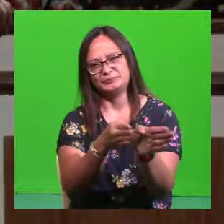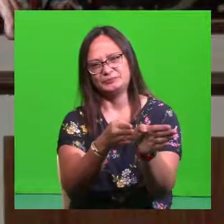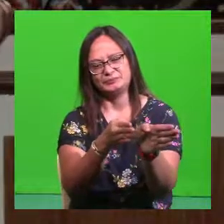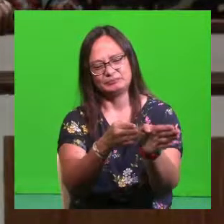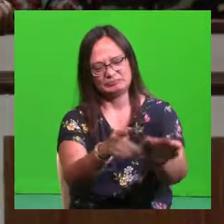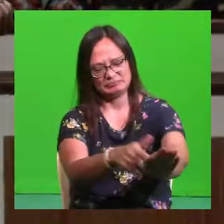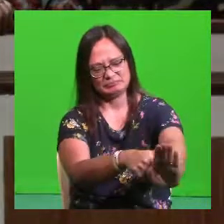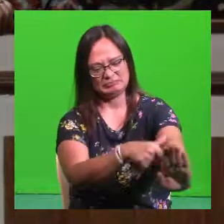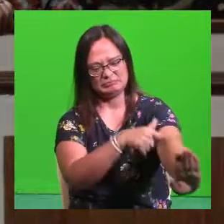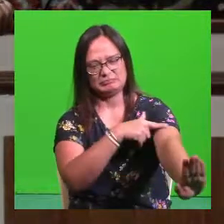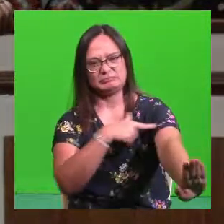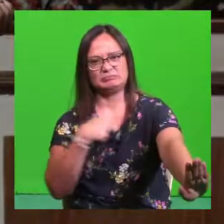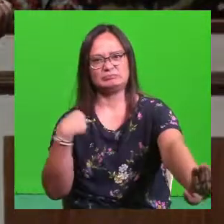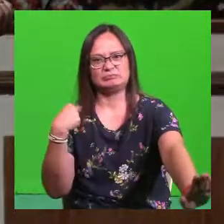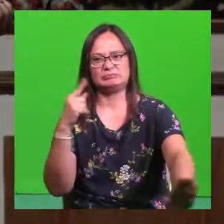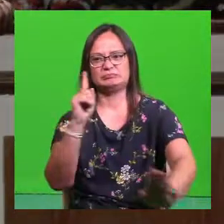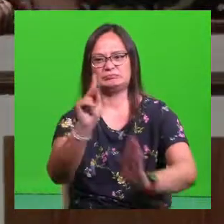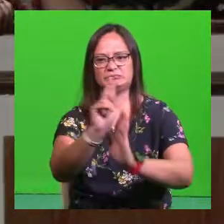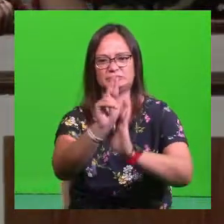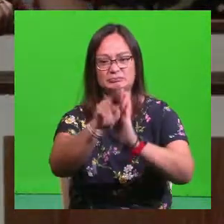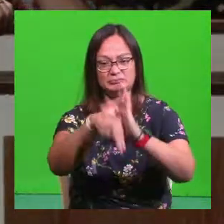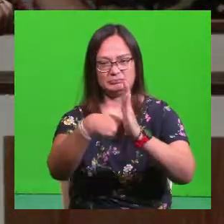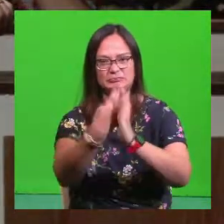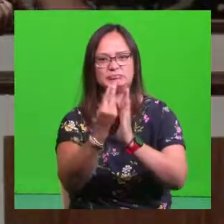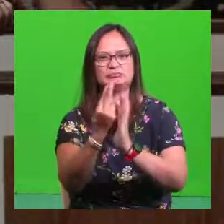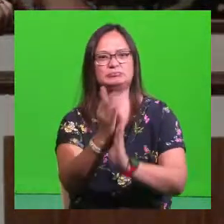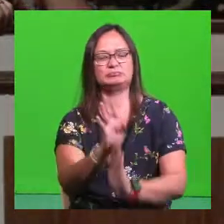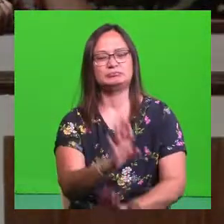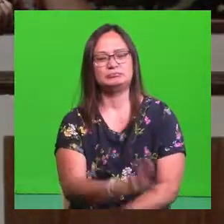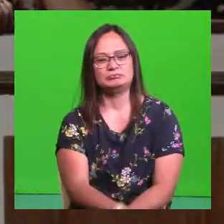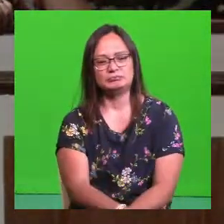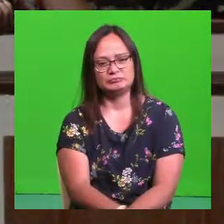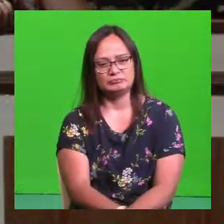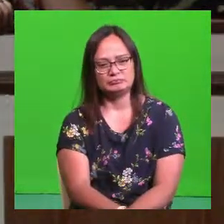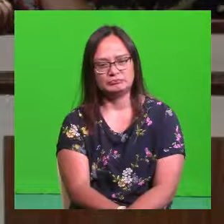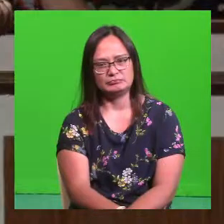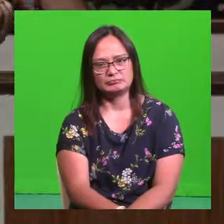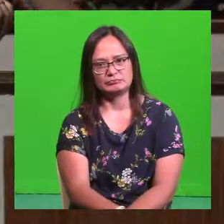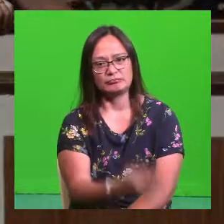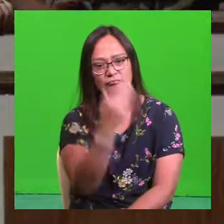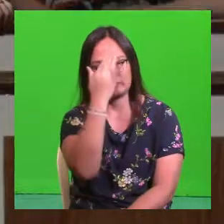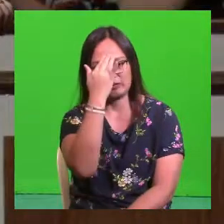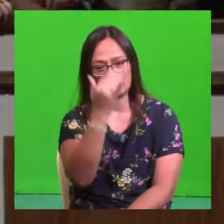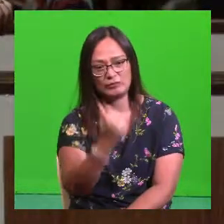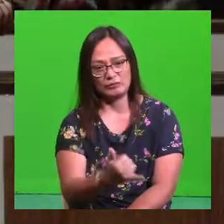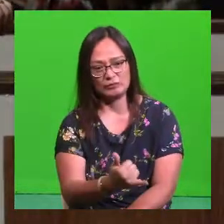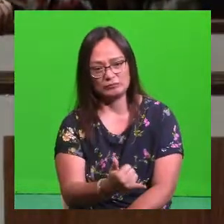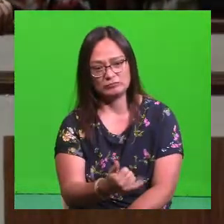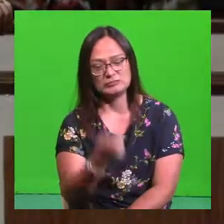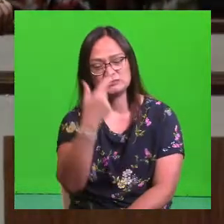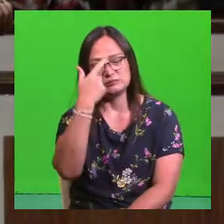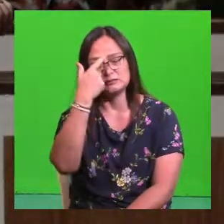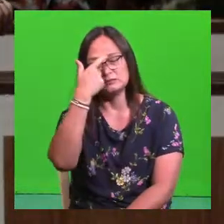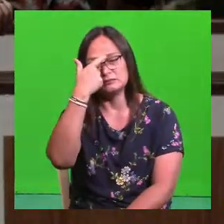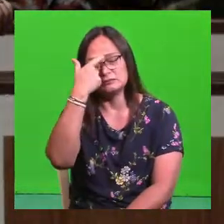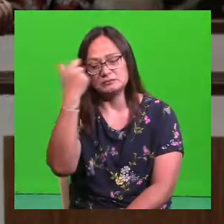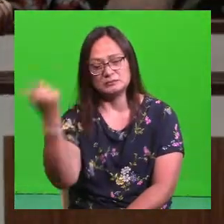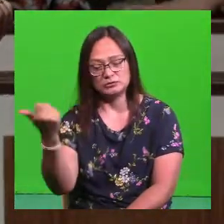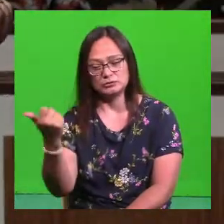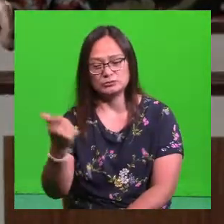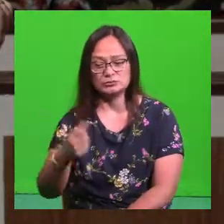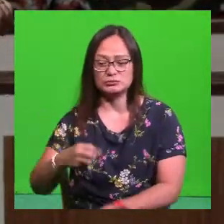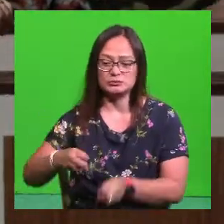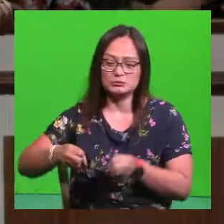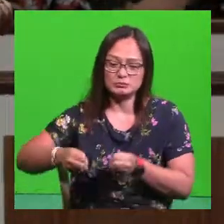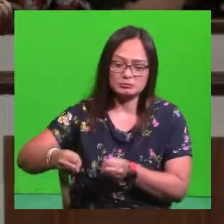Bakit daw ika? Sapagkat po, sa kalagitnaan ng mga nakatigil na sasakyan, naroon ang kung